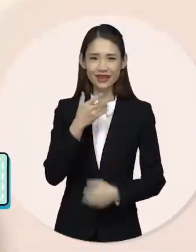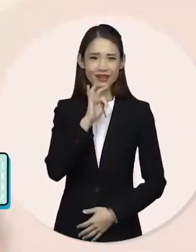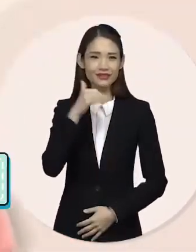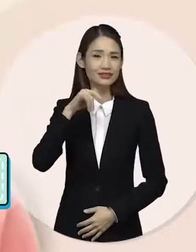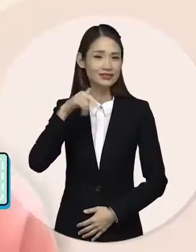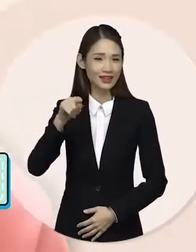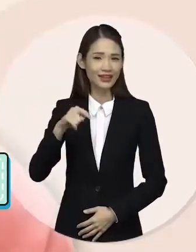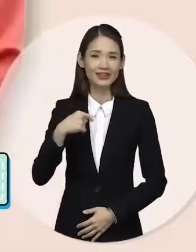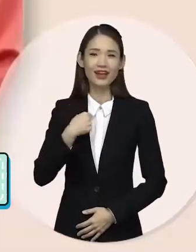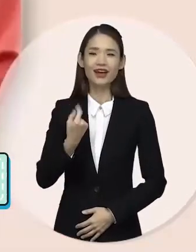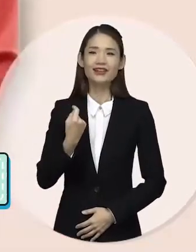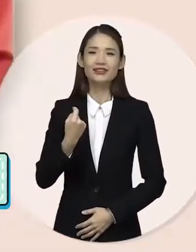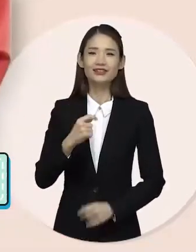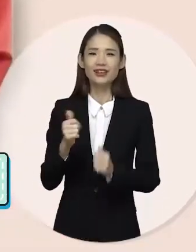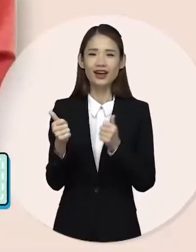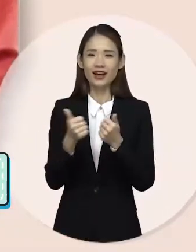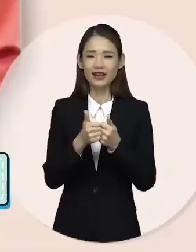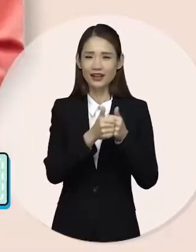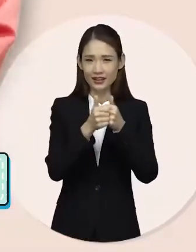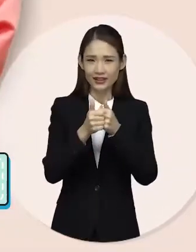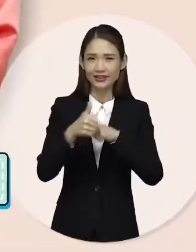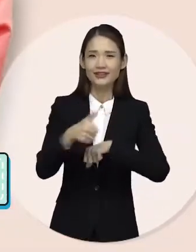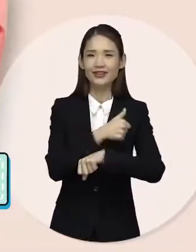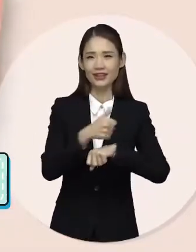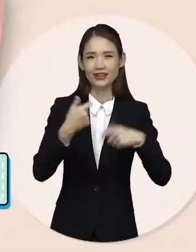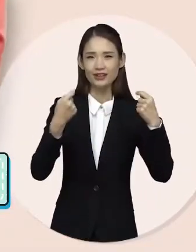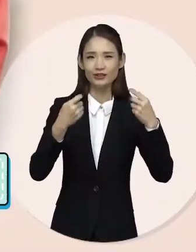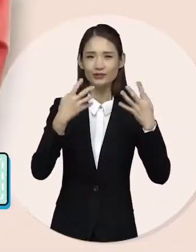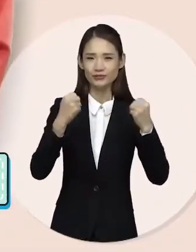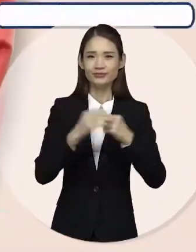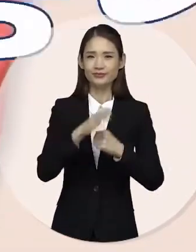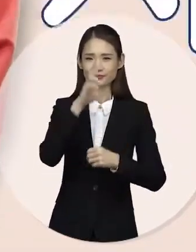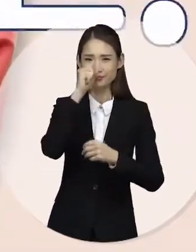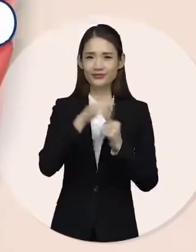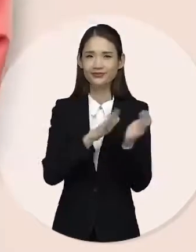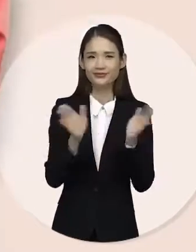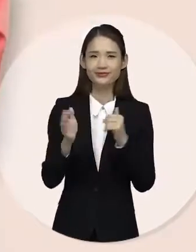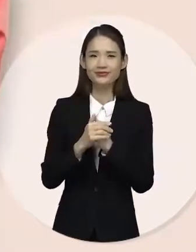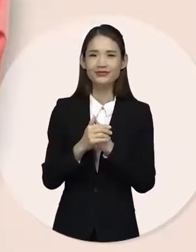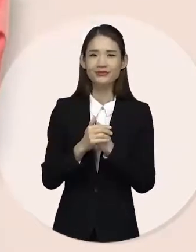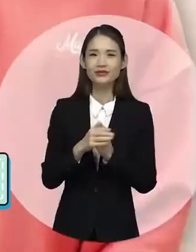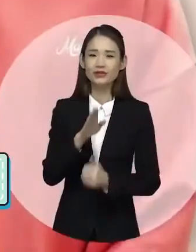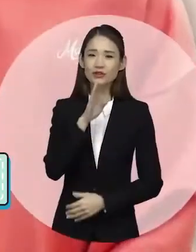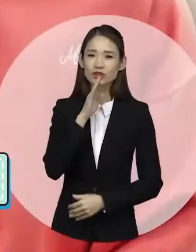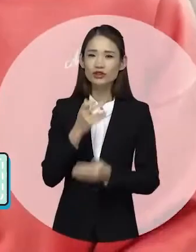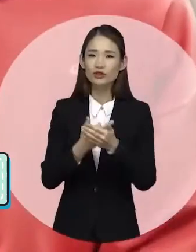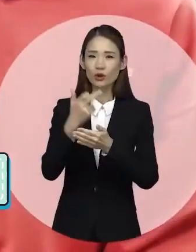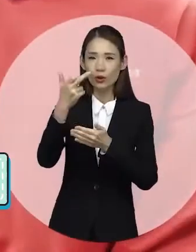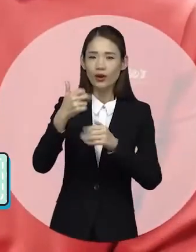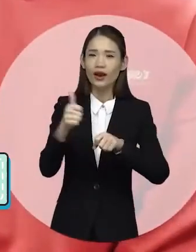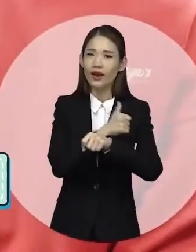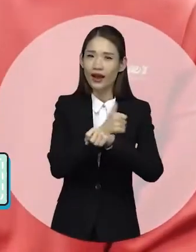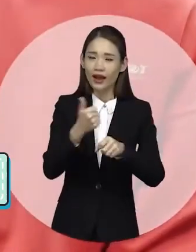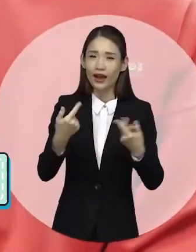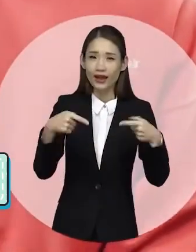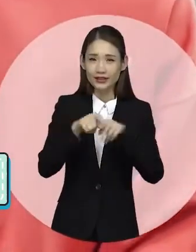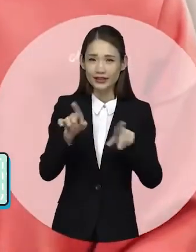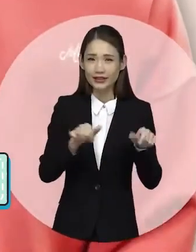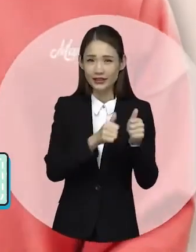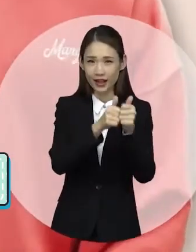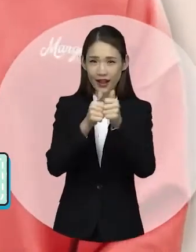내가 좀 인싸지? 나 같은 인싸랑 다니다 보니까 그런 일이 많을 수밖에 없어. 그래 그렇다 치고 사실 오빠랑